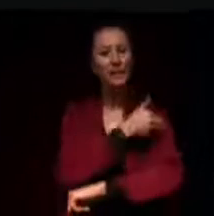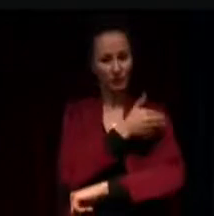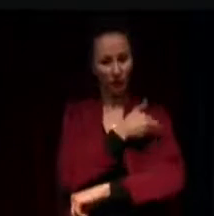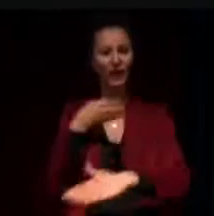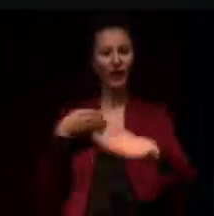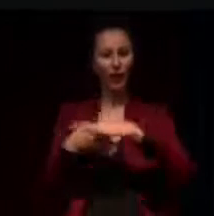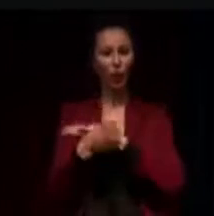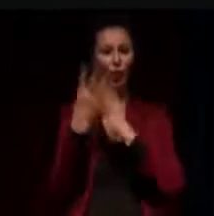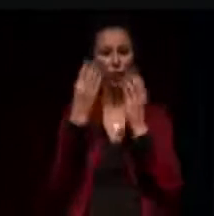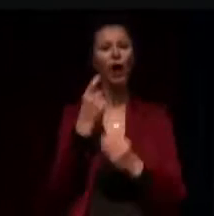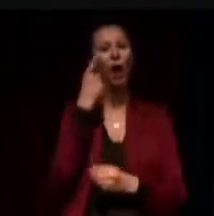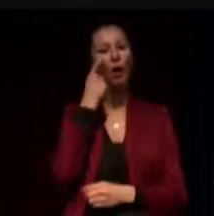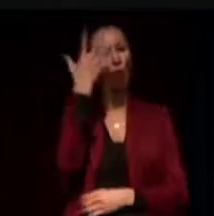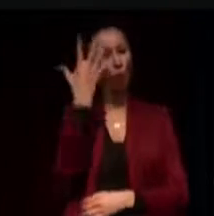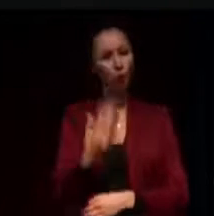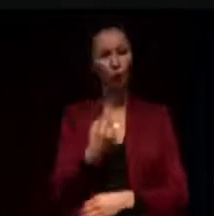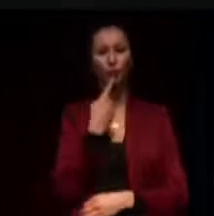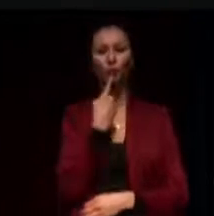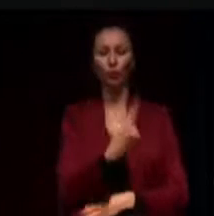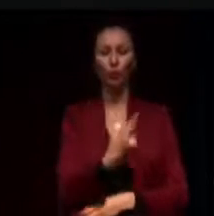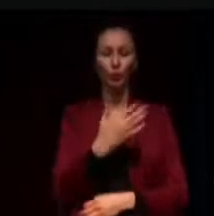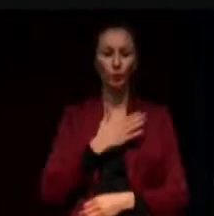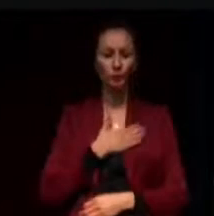mi? Girecek. Hayırlı olsun diyelim onun içinde.